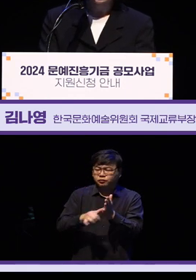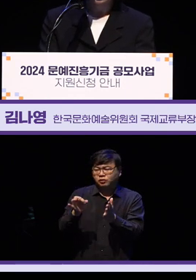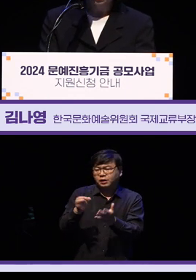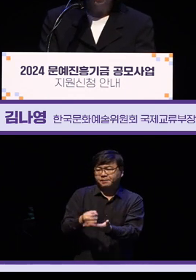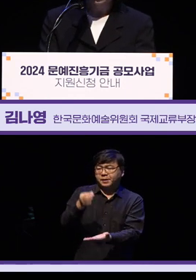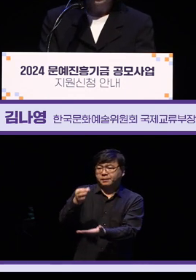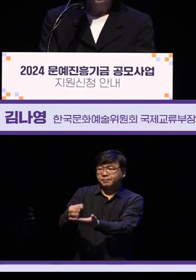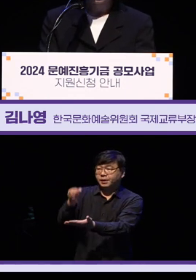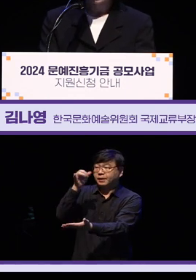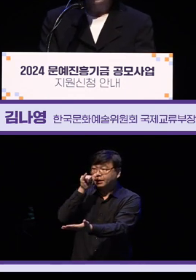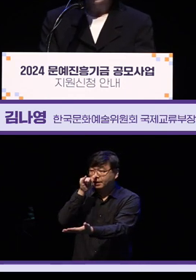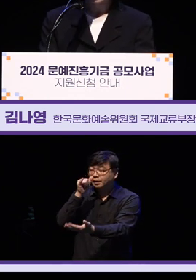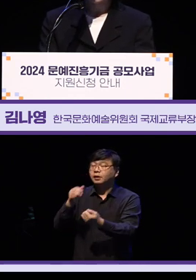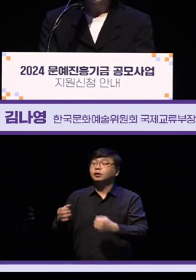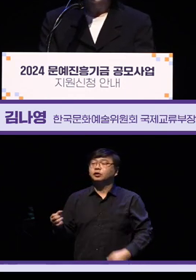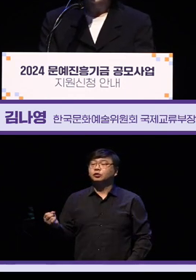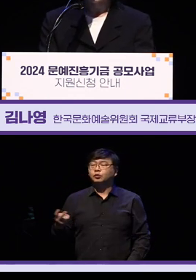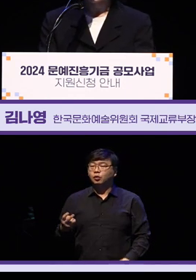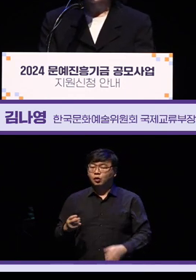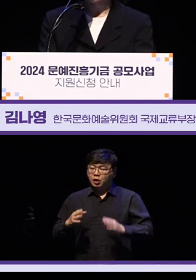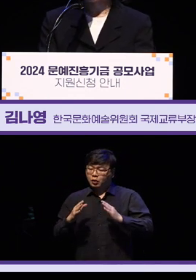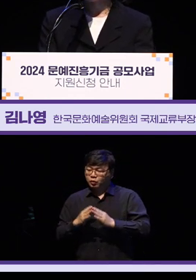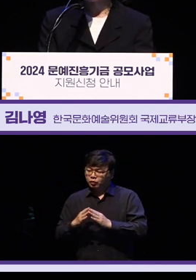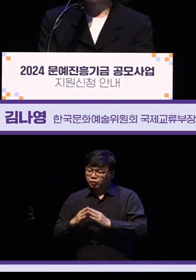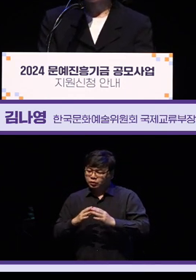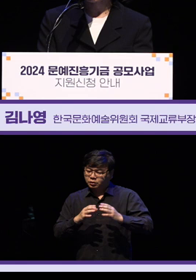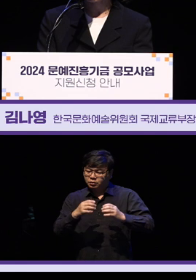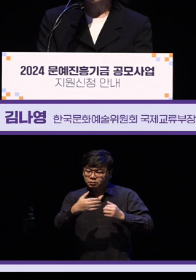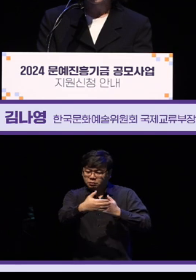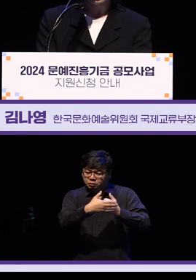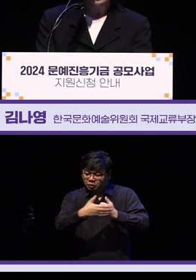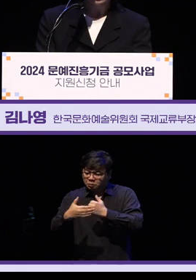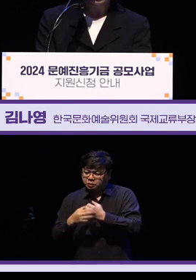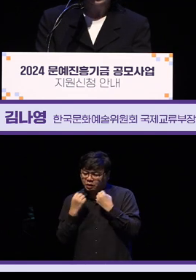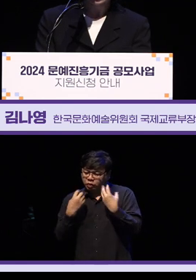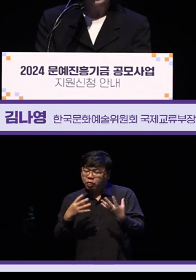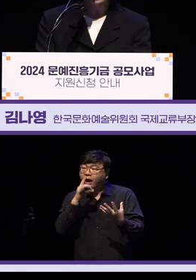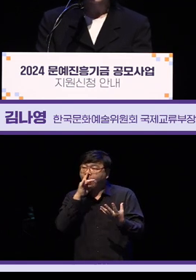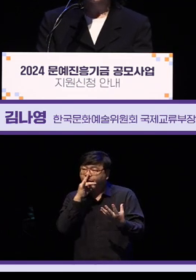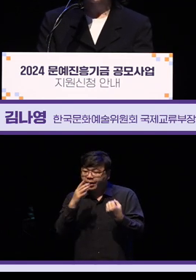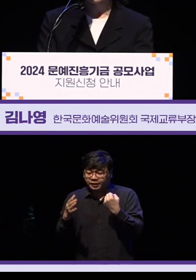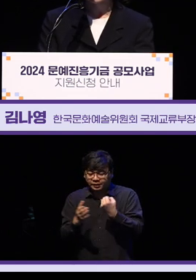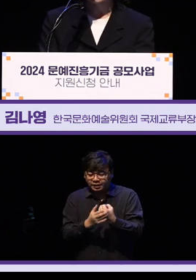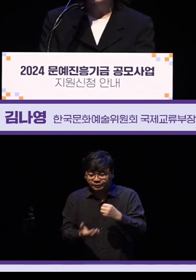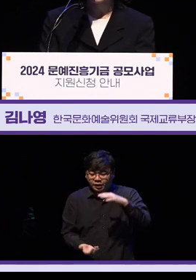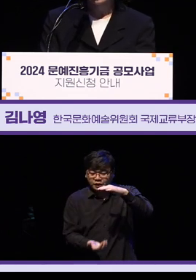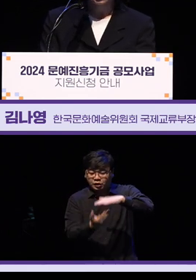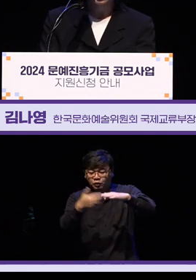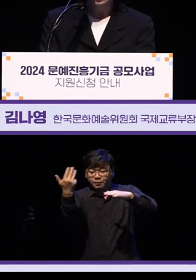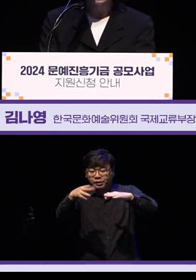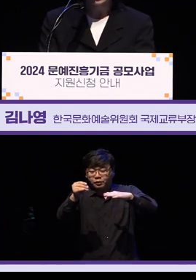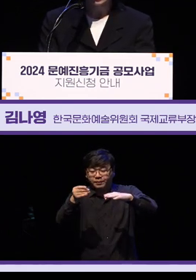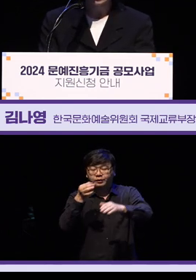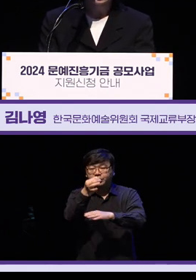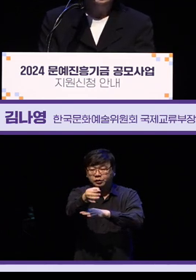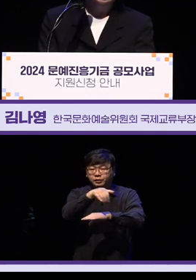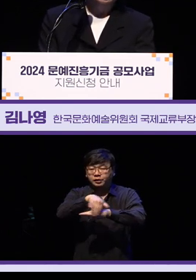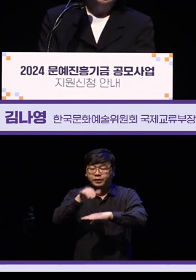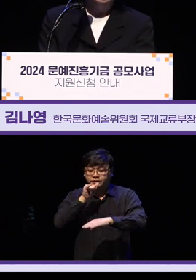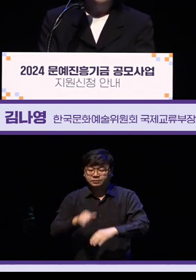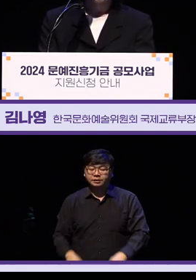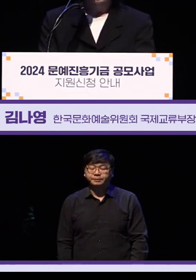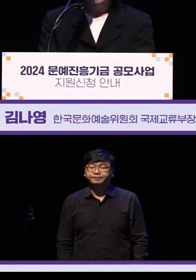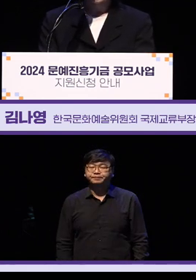점을 감안을 하고 또 기관간에 중복지원을 제안하고 있는 점을 고려해서 최대 8000만원까지 지원하고자